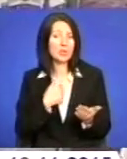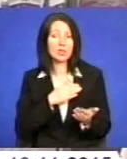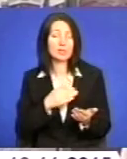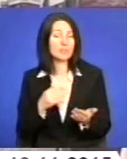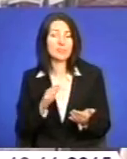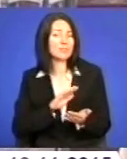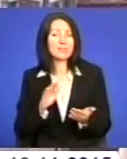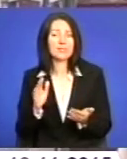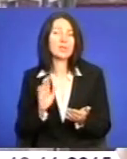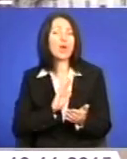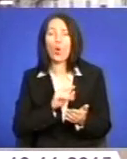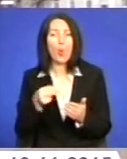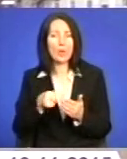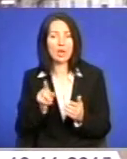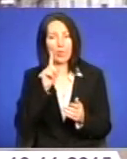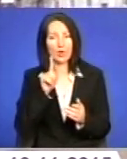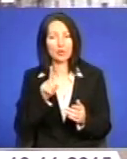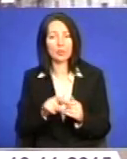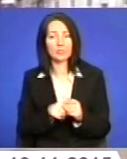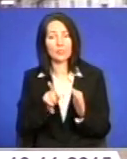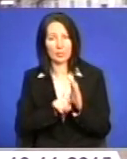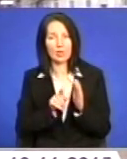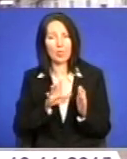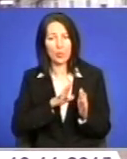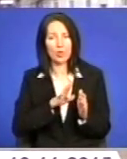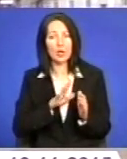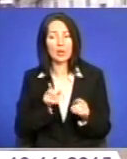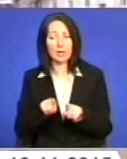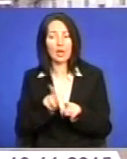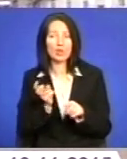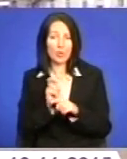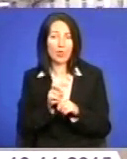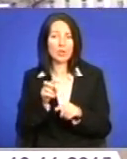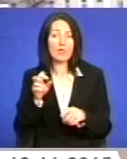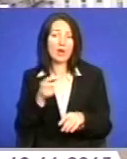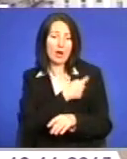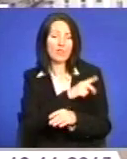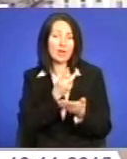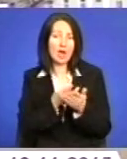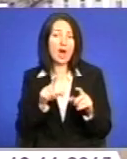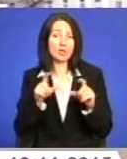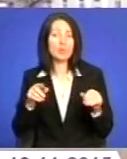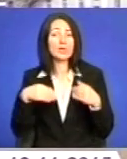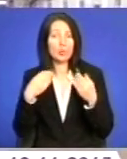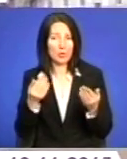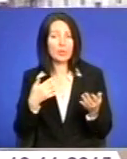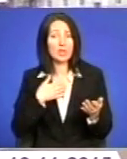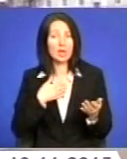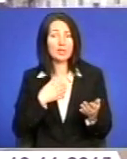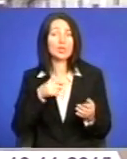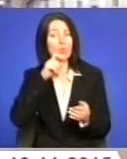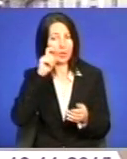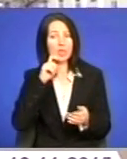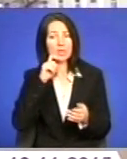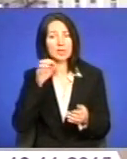приходилось купляти таких поки що. Зниженими? Ну, було таке, що приходив в лікарню і якби пропонували суто наші українські товари